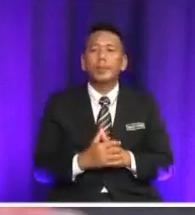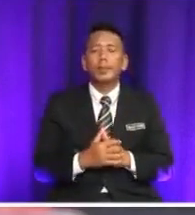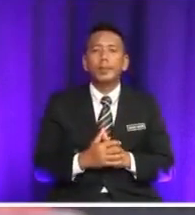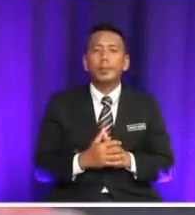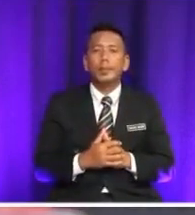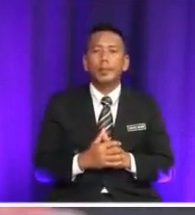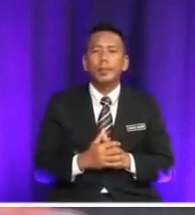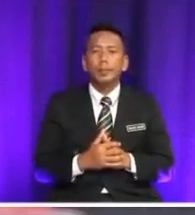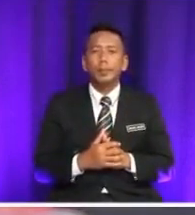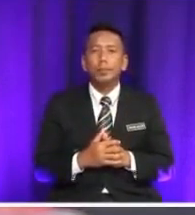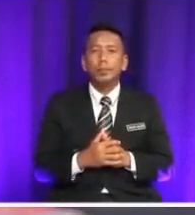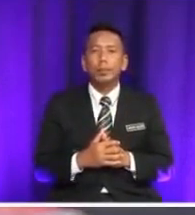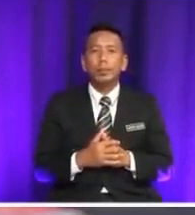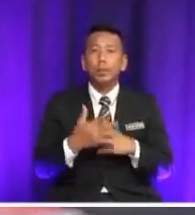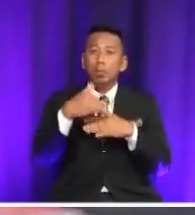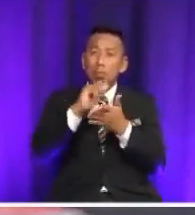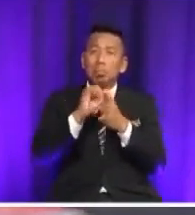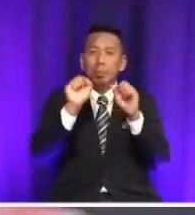boleh letak